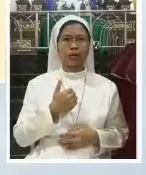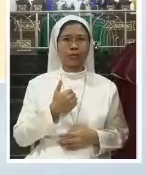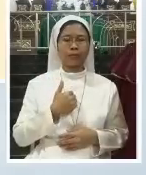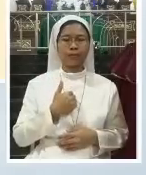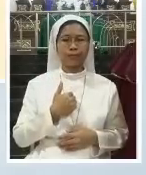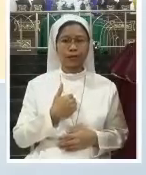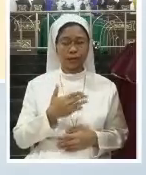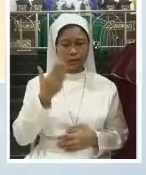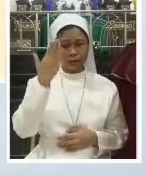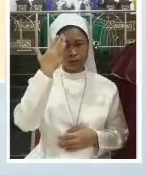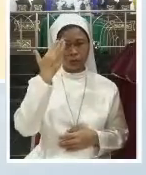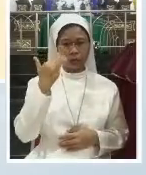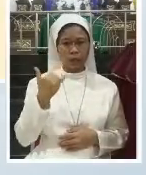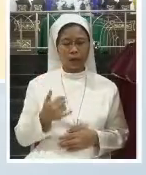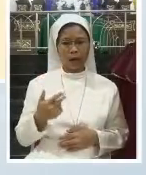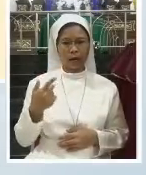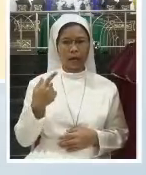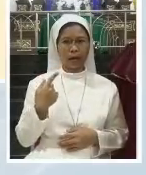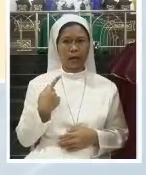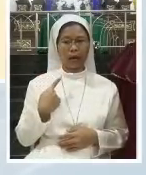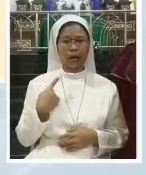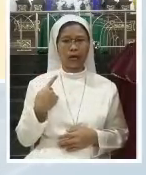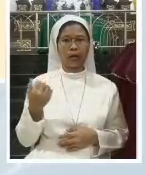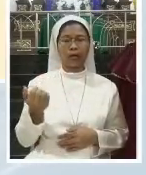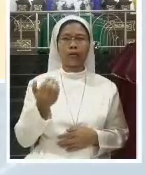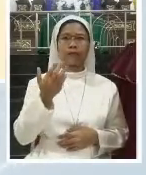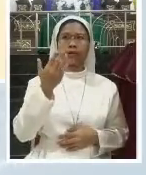tapinabayan ako.